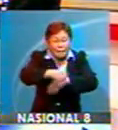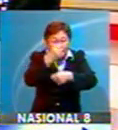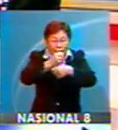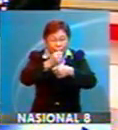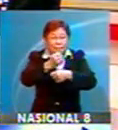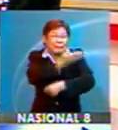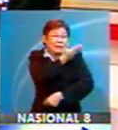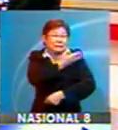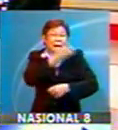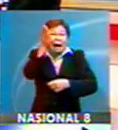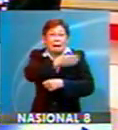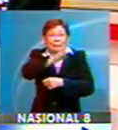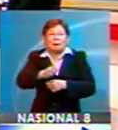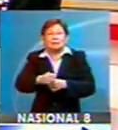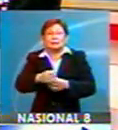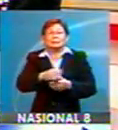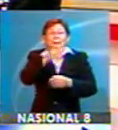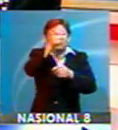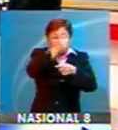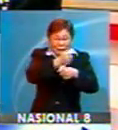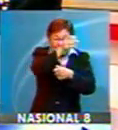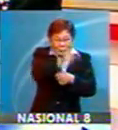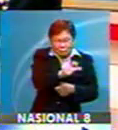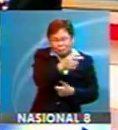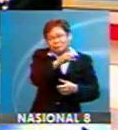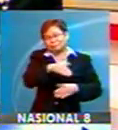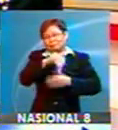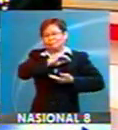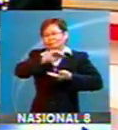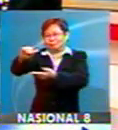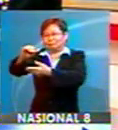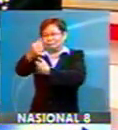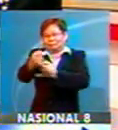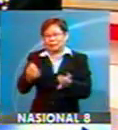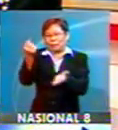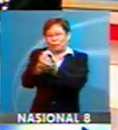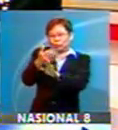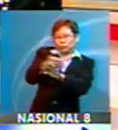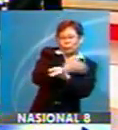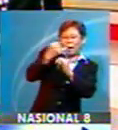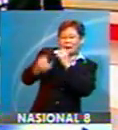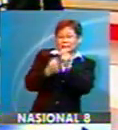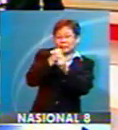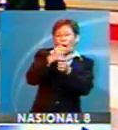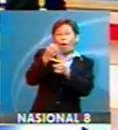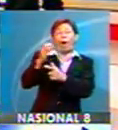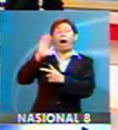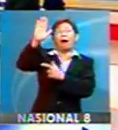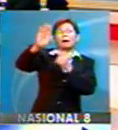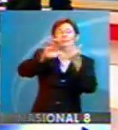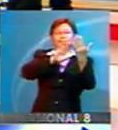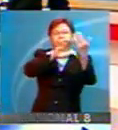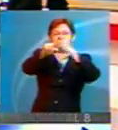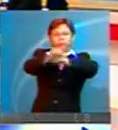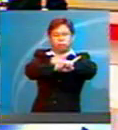secara haram supaya menyerahkan pendatang asing tanpa izin parti terbabit kepada jabatan itu sebelum hujung tahun ini atau bakal berdepan